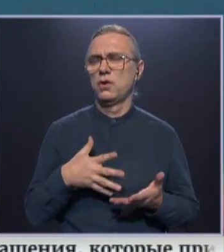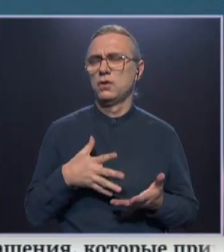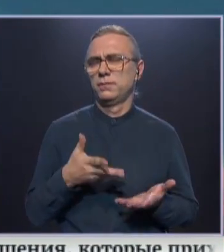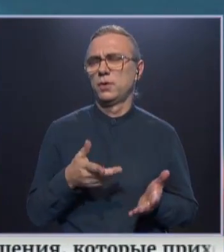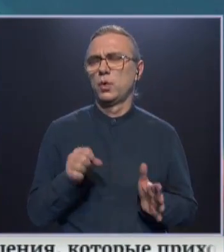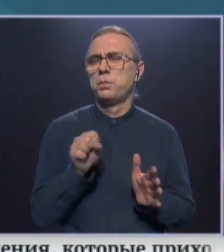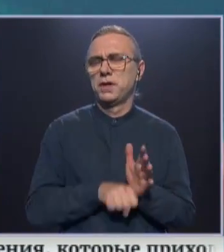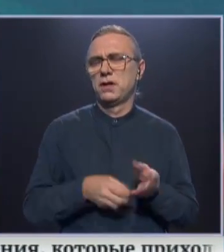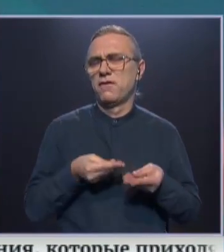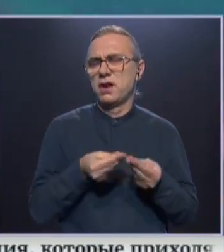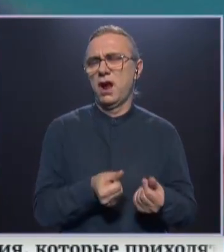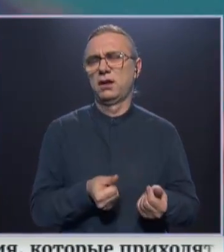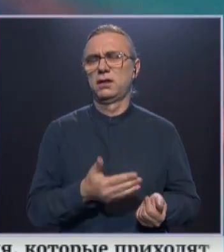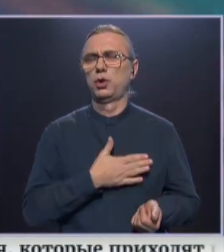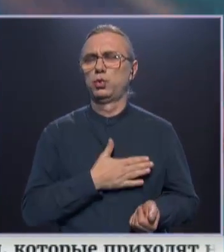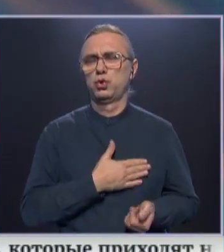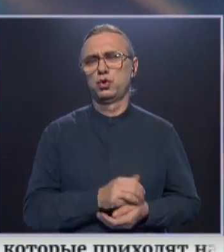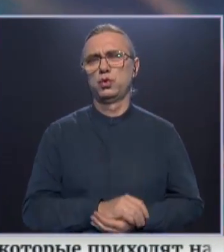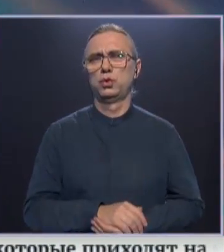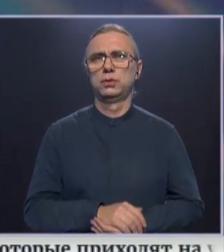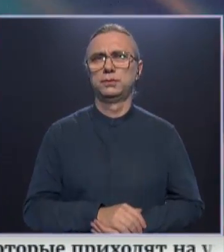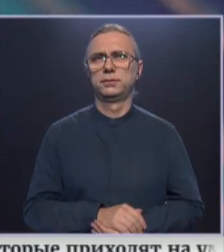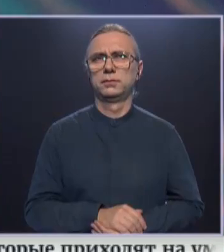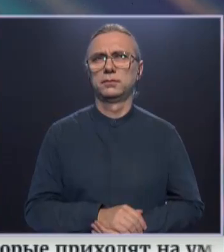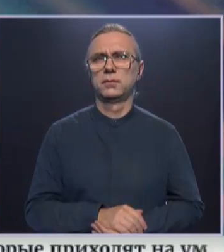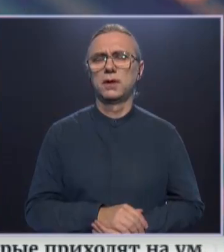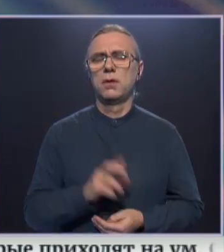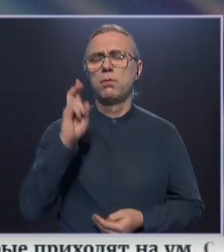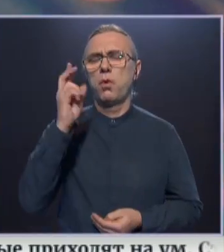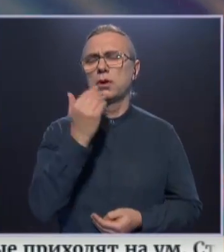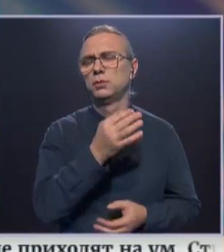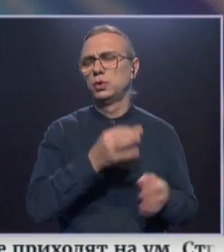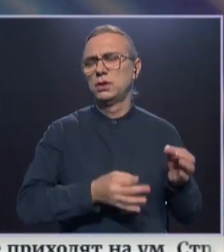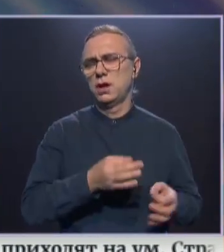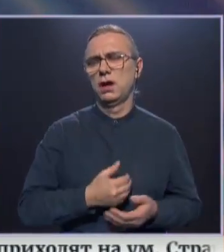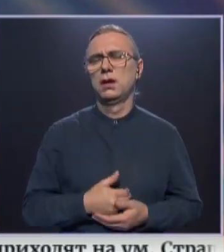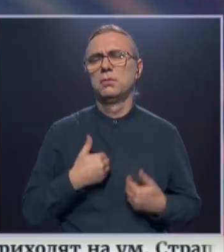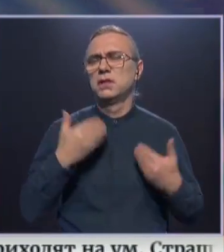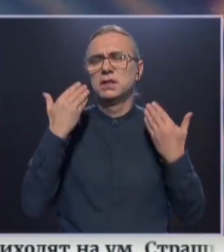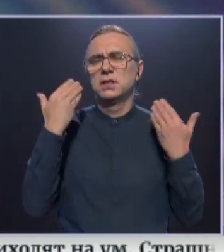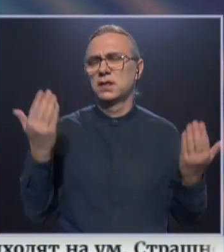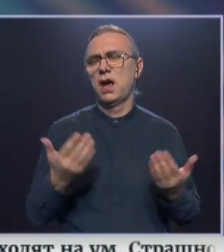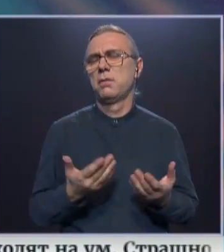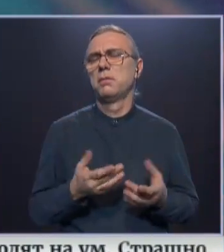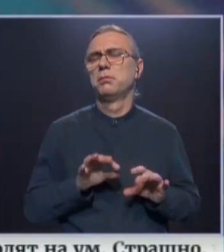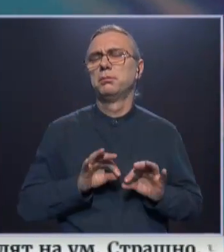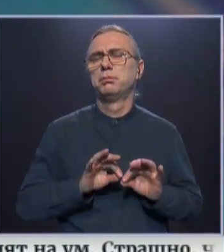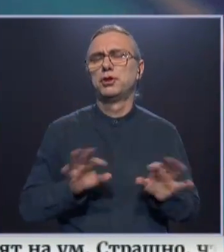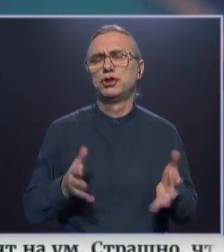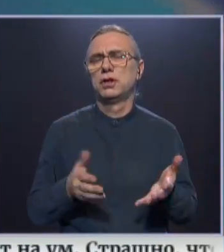душу. Да Бог им судья. Мы не знаем причины развода.